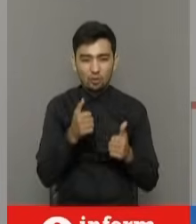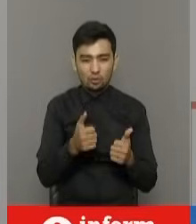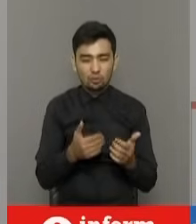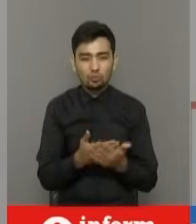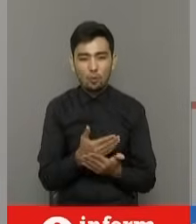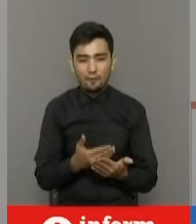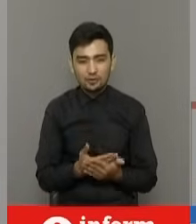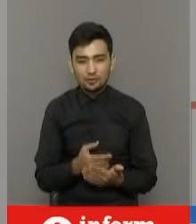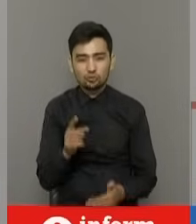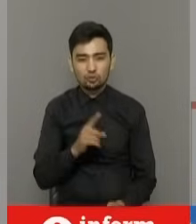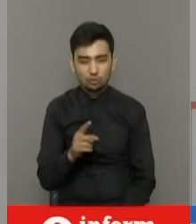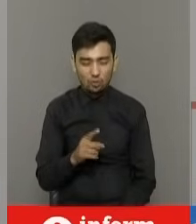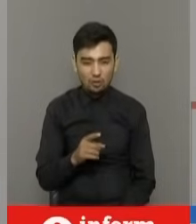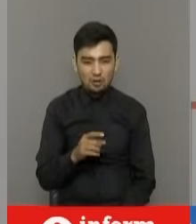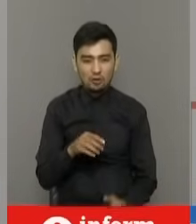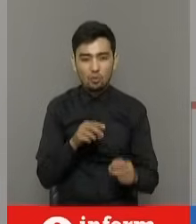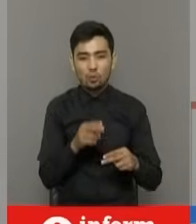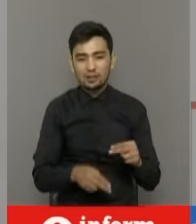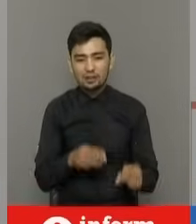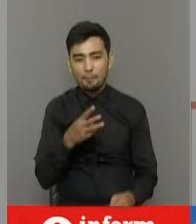новость, что в конце мая